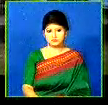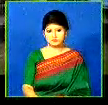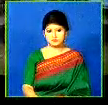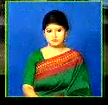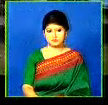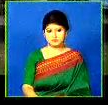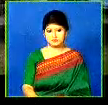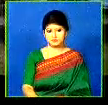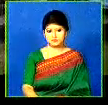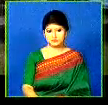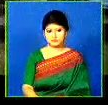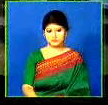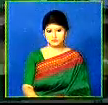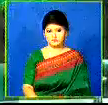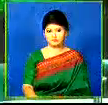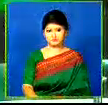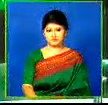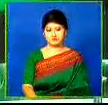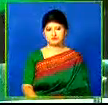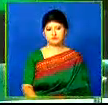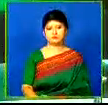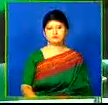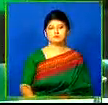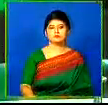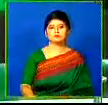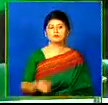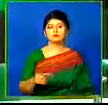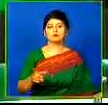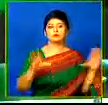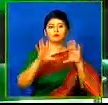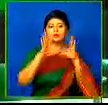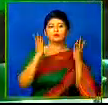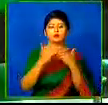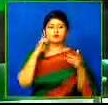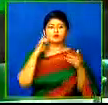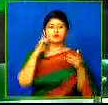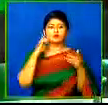আমির খসরু আবলু, বাংলাদেশ টেলিভিশন। এবারে আন্তর্জাতিক সংবাদ।